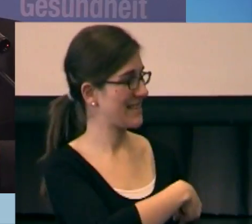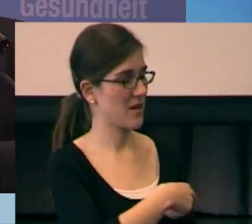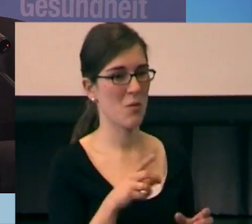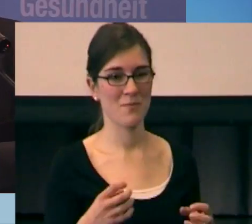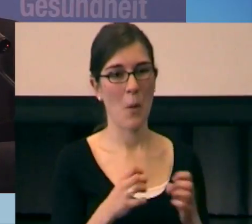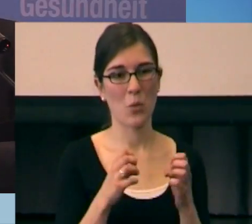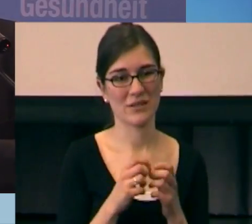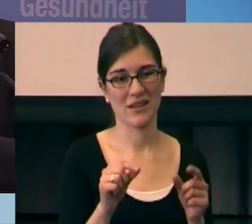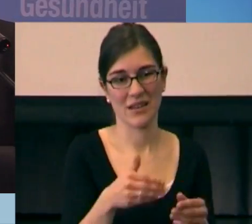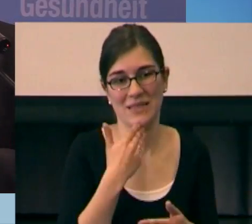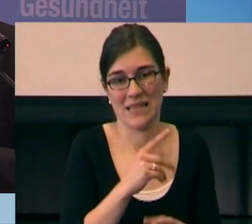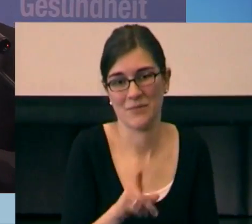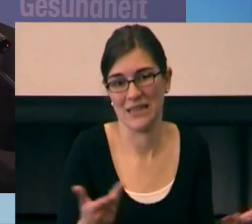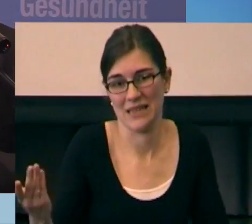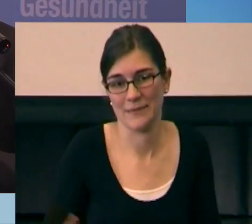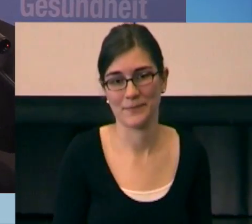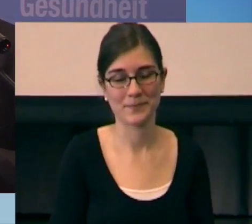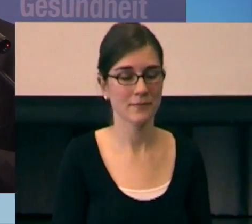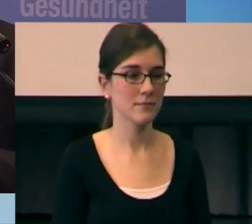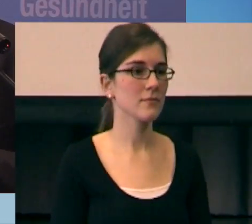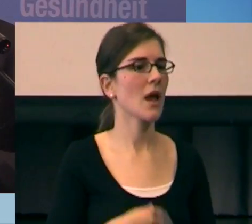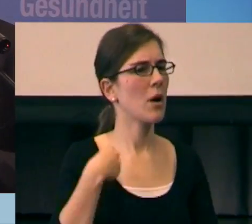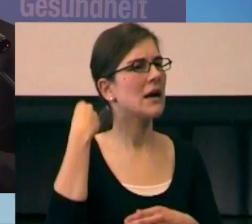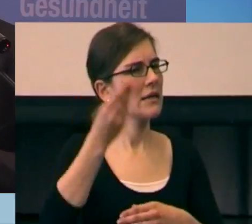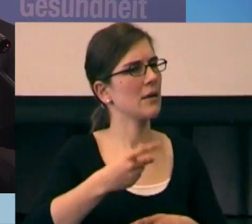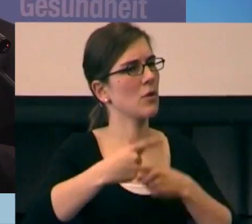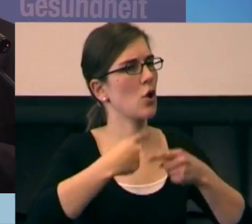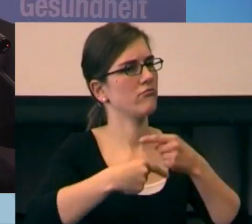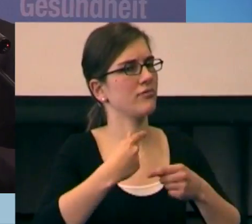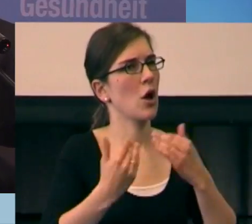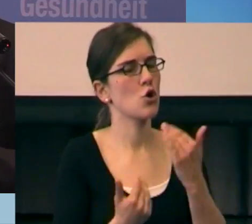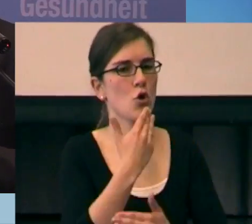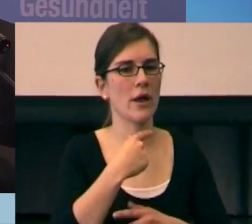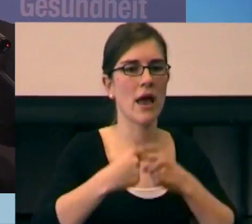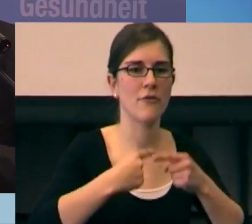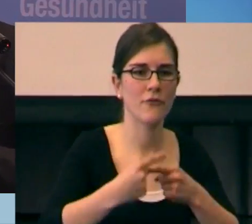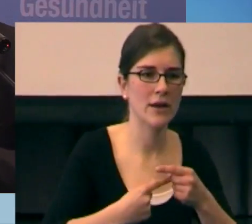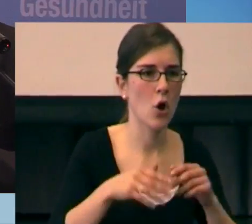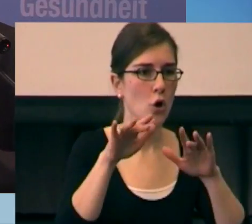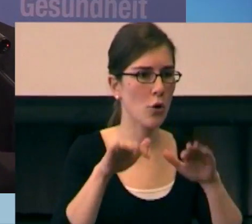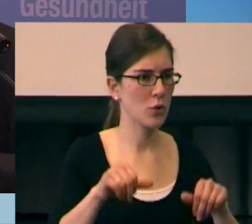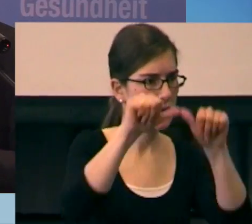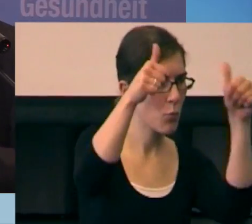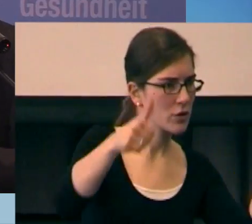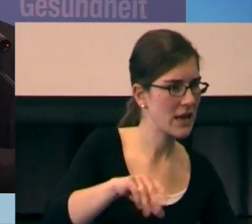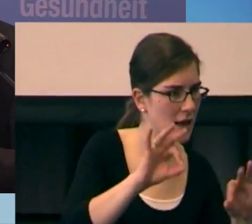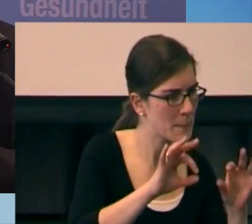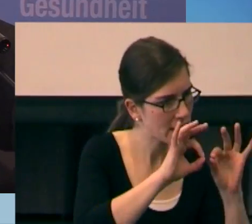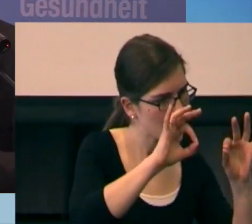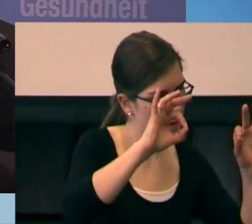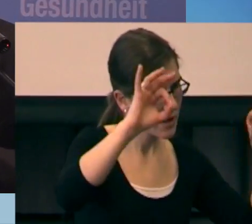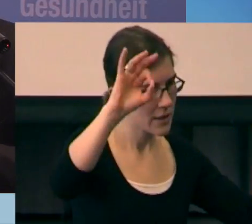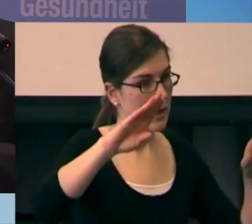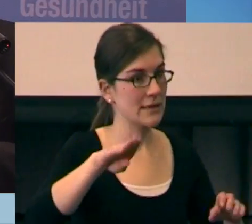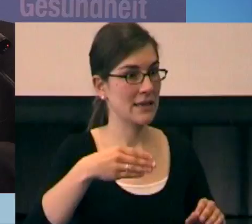Es gibt aber neue Erkenntnisse, neue Entwicklungen beim Ultraschall. Es gibt Computermodelle, die das verbessern können. Es gibt